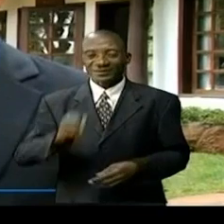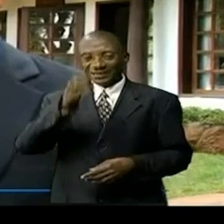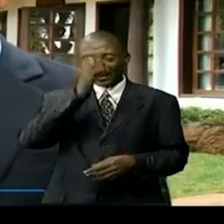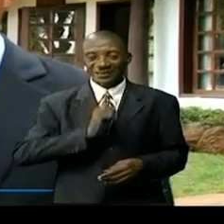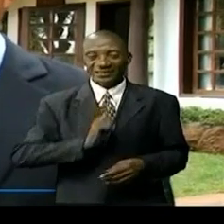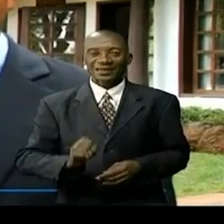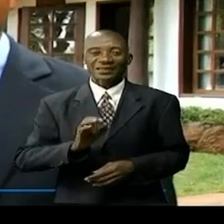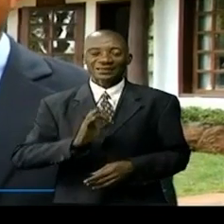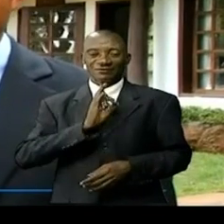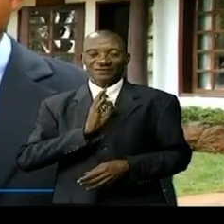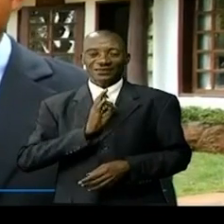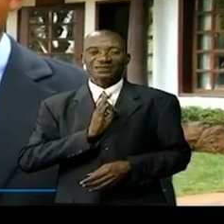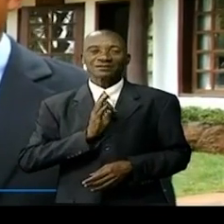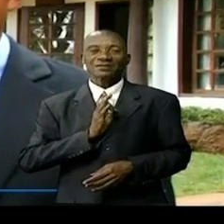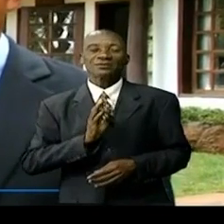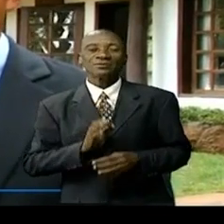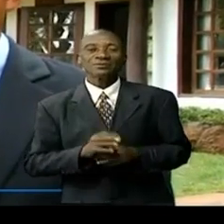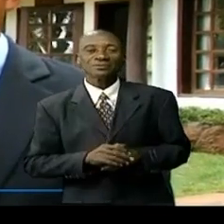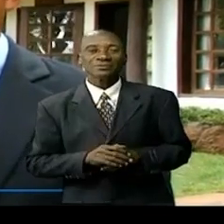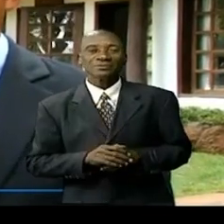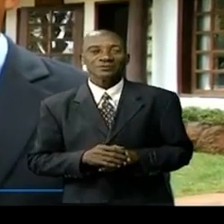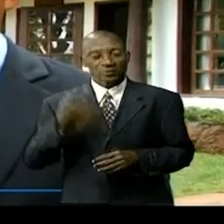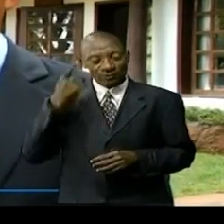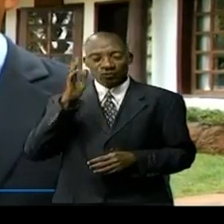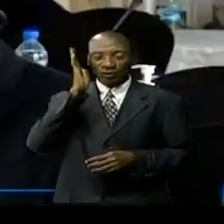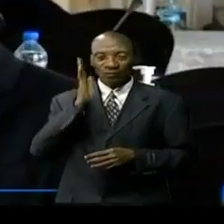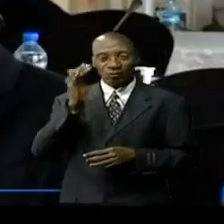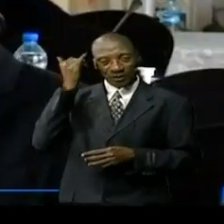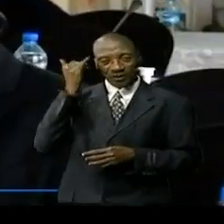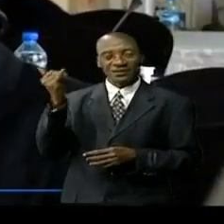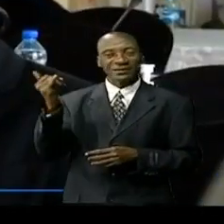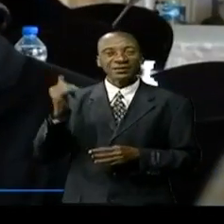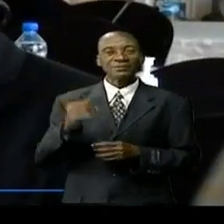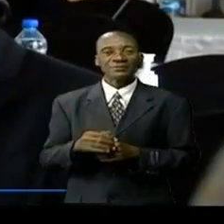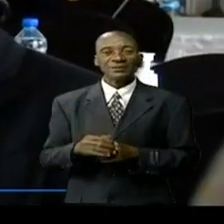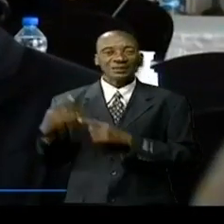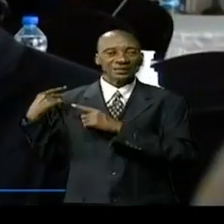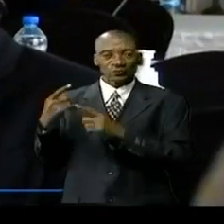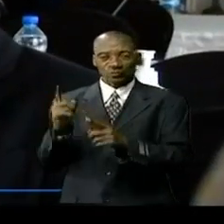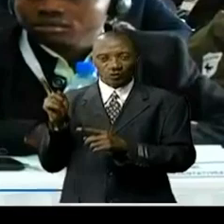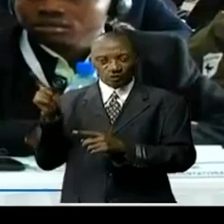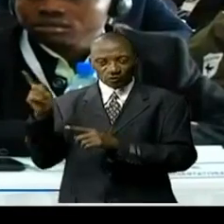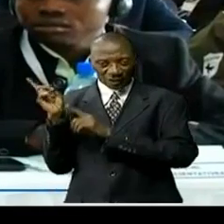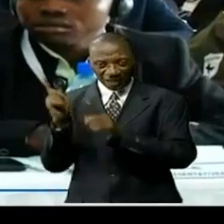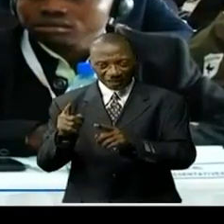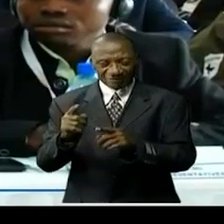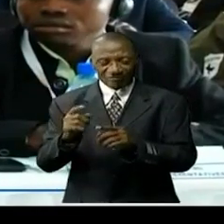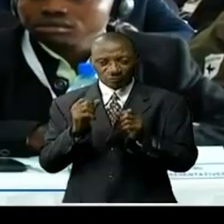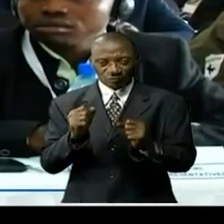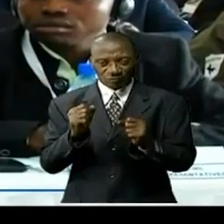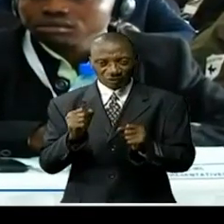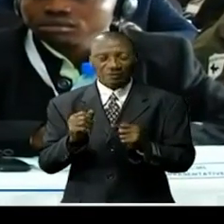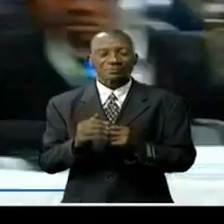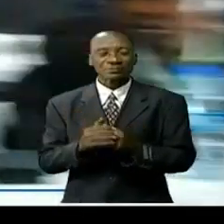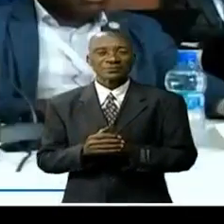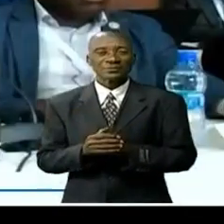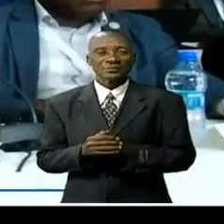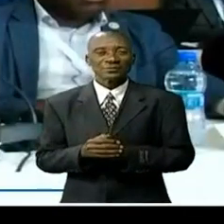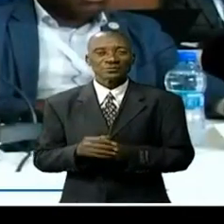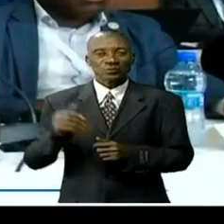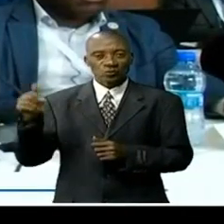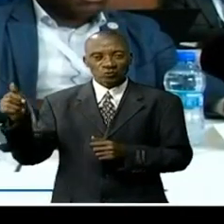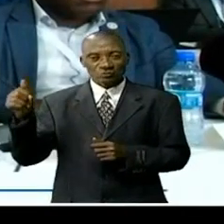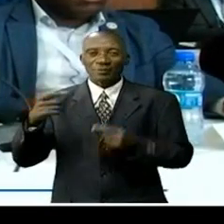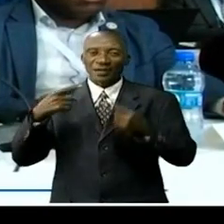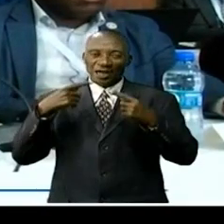Tshilombo, pour prendre l'initiative depuis qu'il a arrivé au pouvoir. Il a fait son cheval de